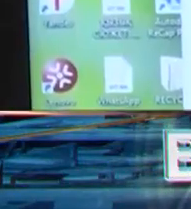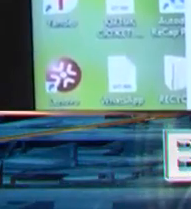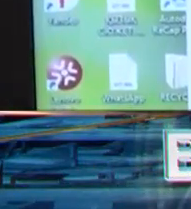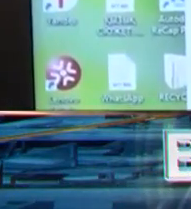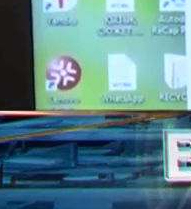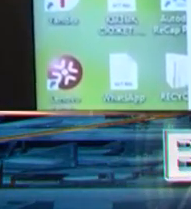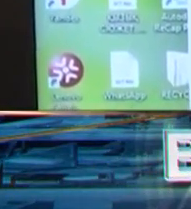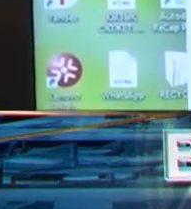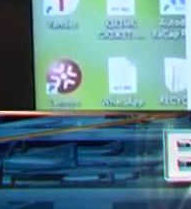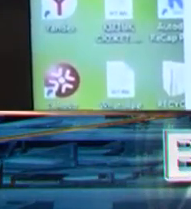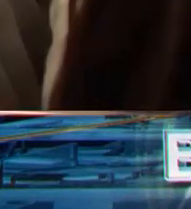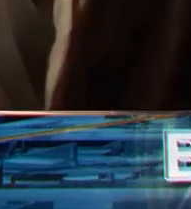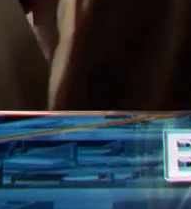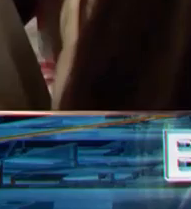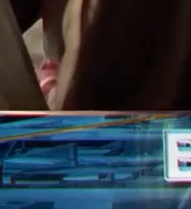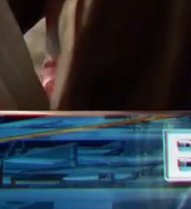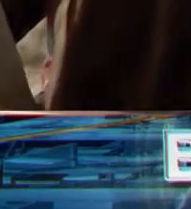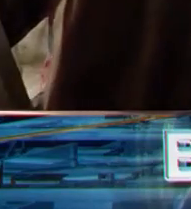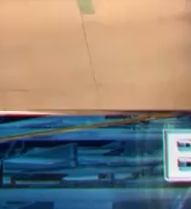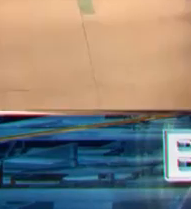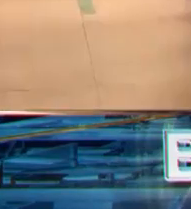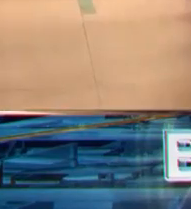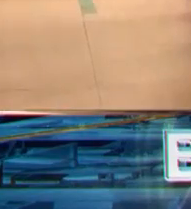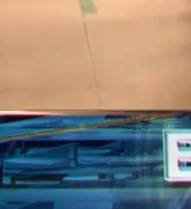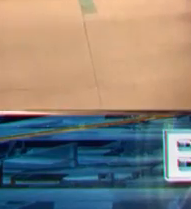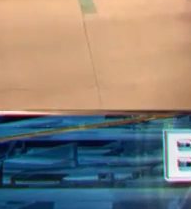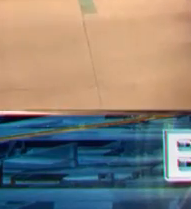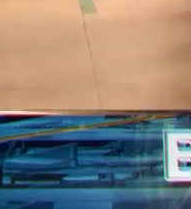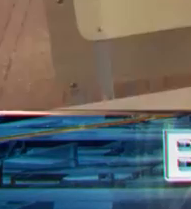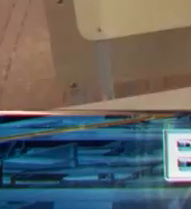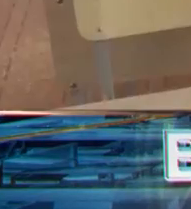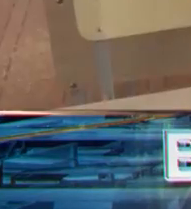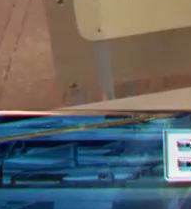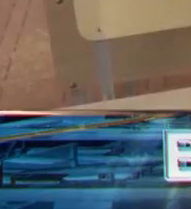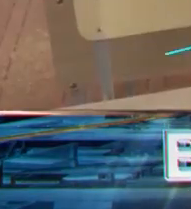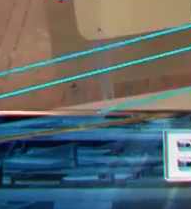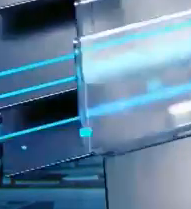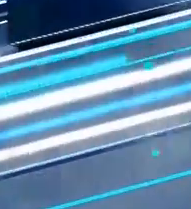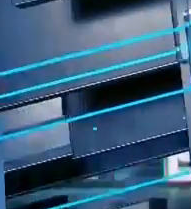ОБТ-ға дайындық. 3-90-да жоғары сынып оқушылары офлайн оқу үрдісіне көшеді.